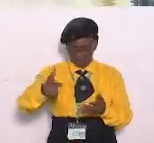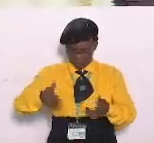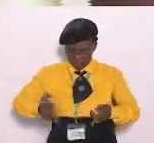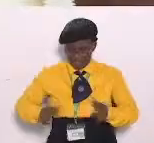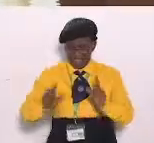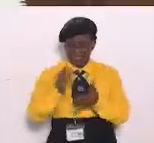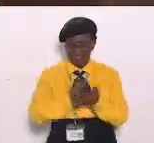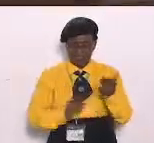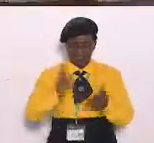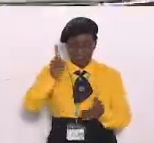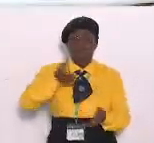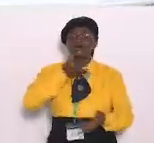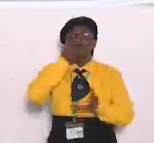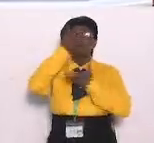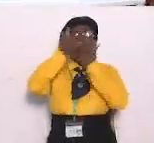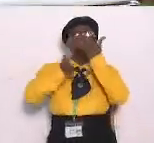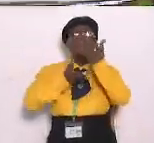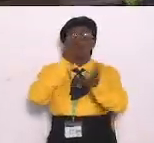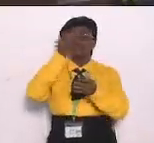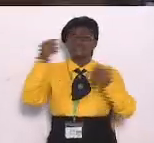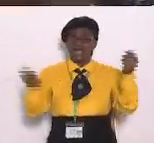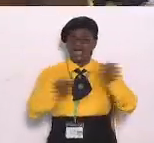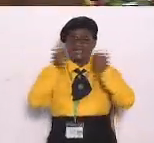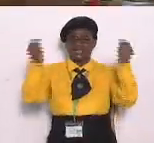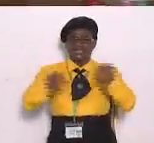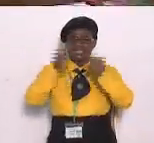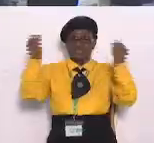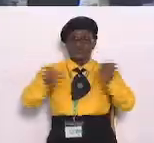amen que quelquun cri allé